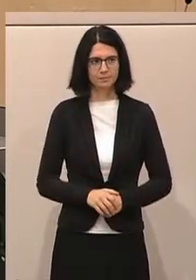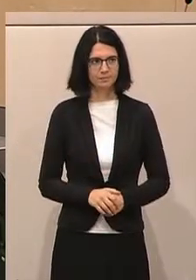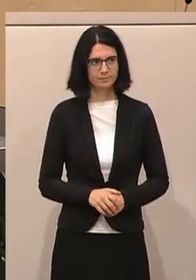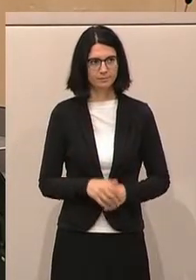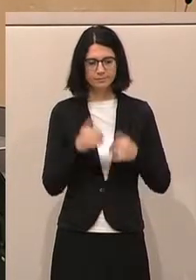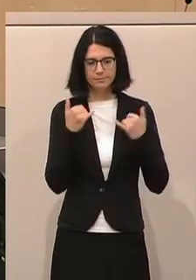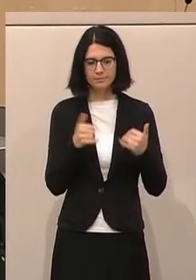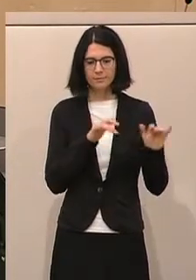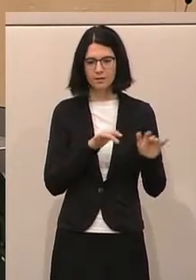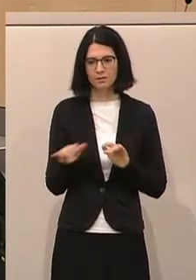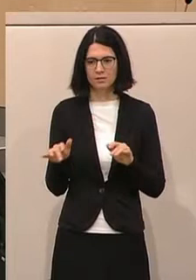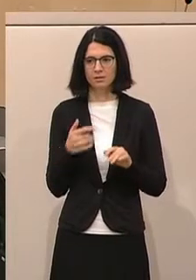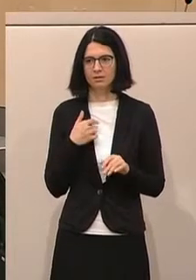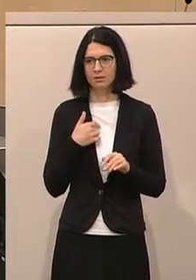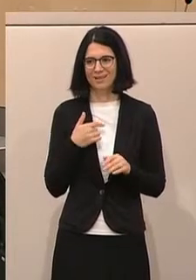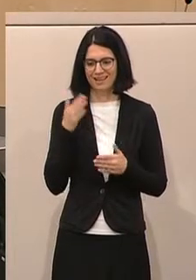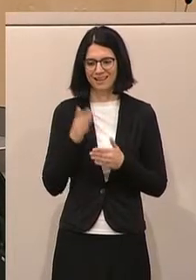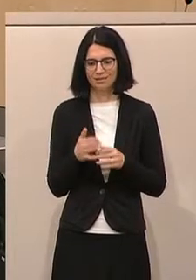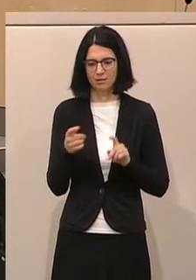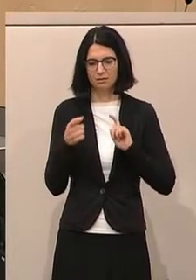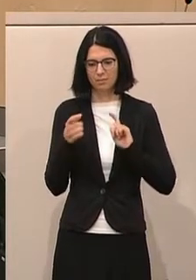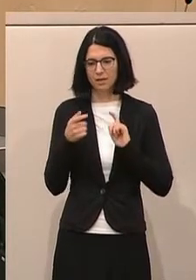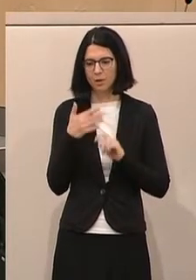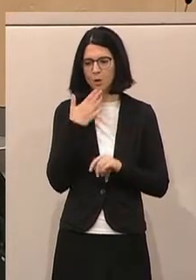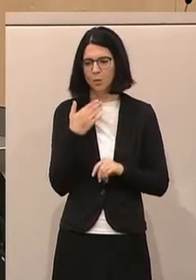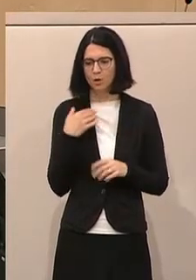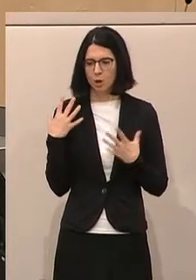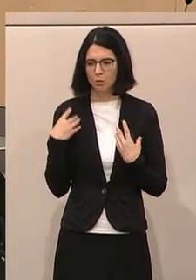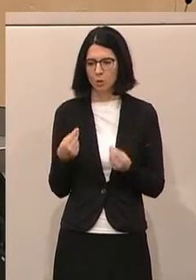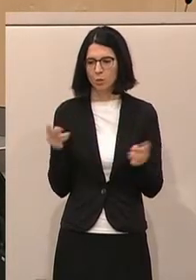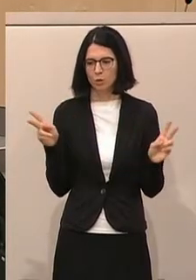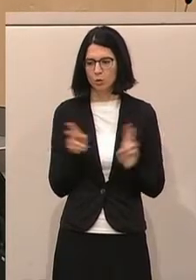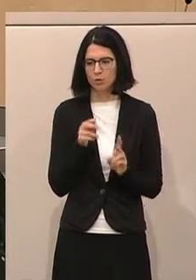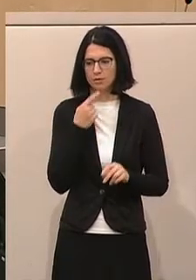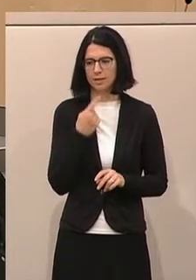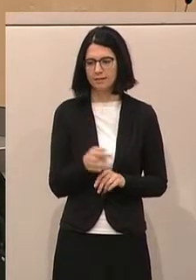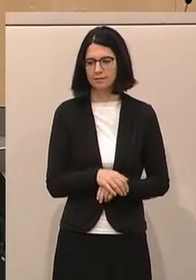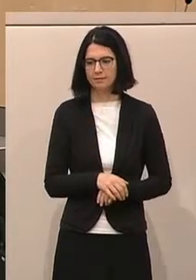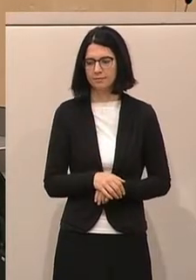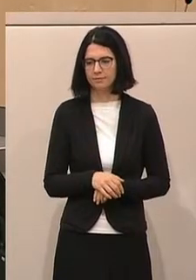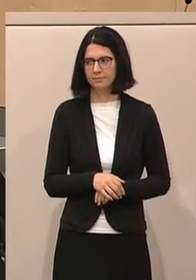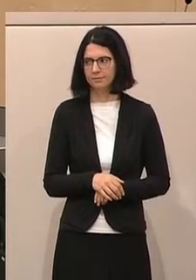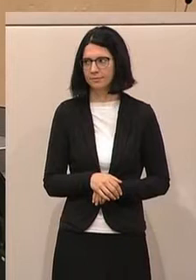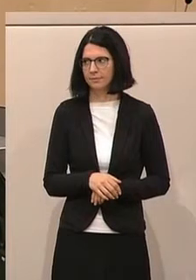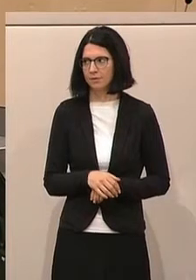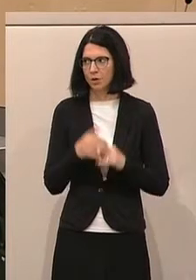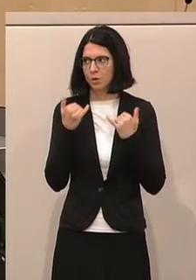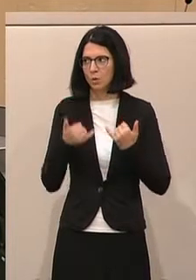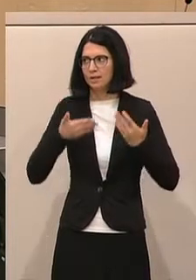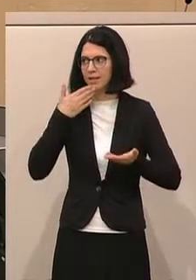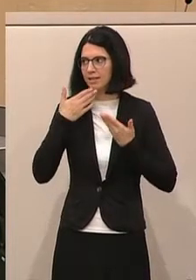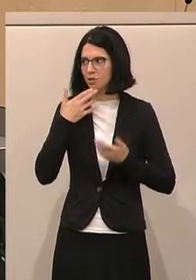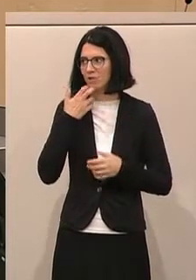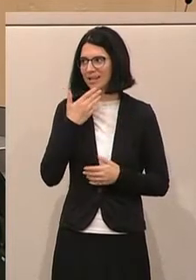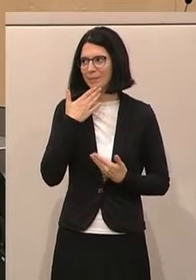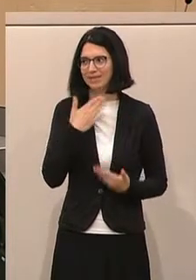zum Ende dieser Debatte kommen, darf ich mich noch einmal kurz zu Wort melden und mich wirklich auch für die heutige Sitzung